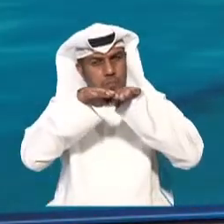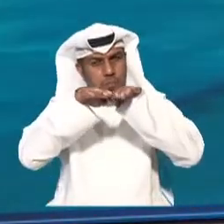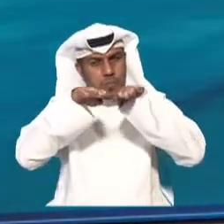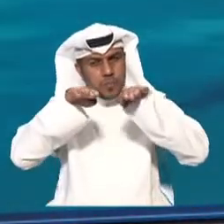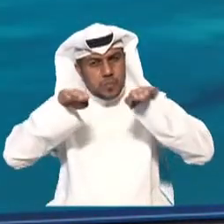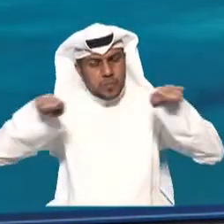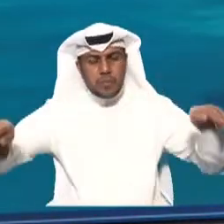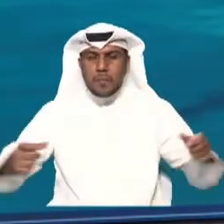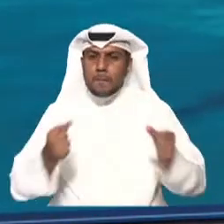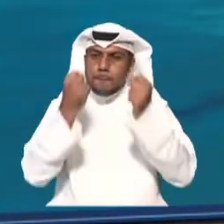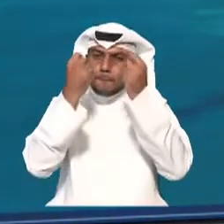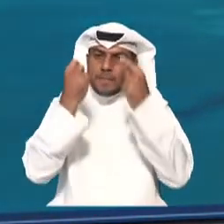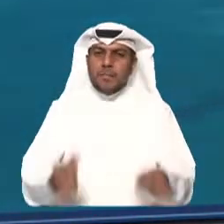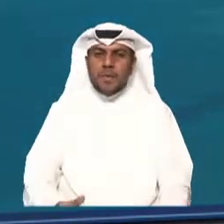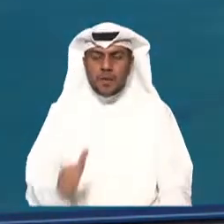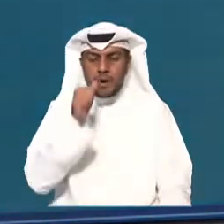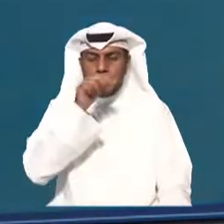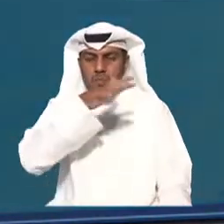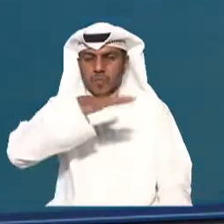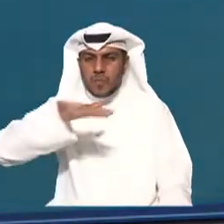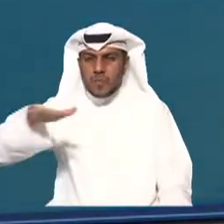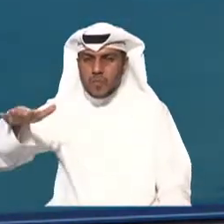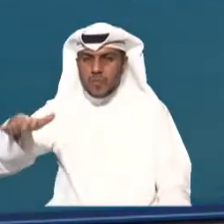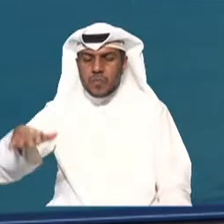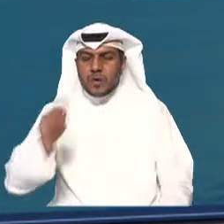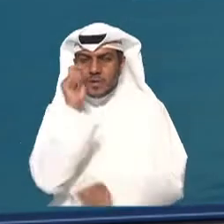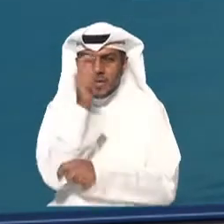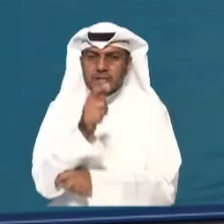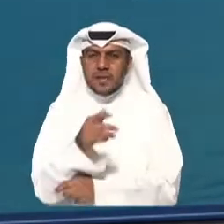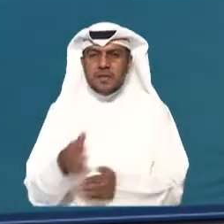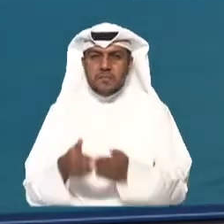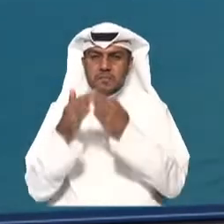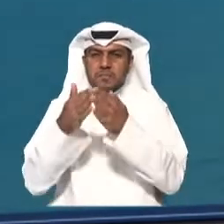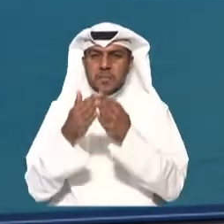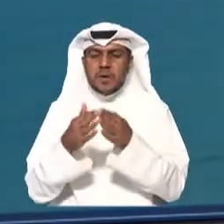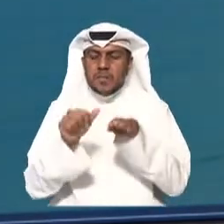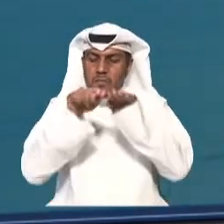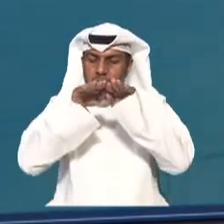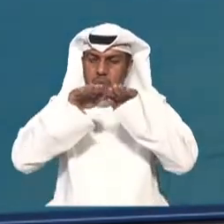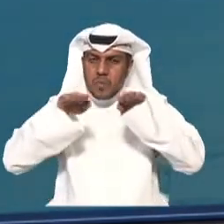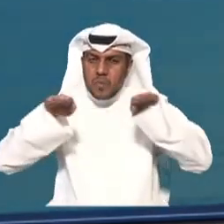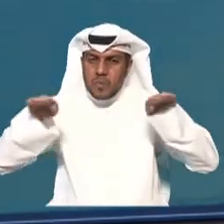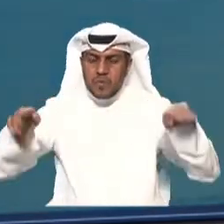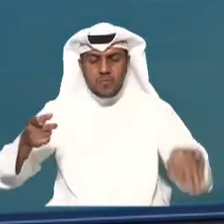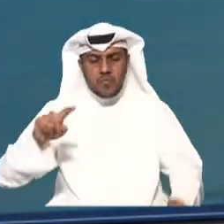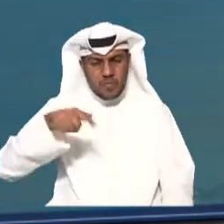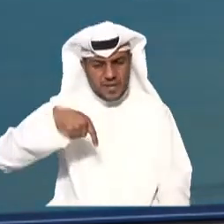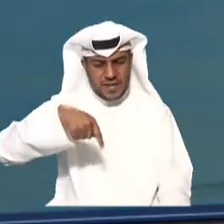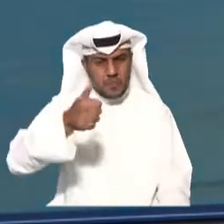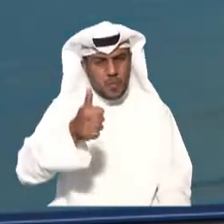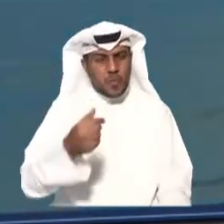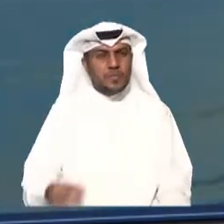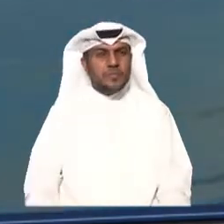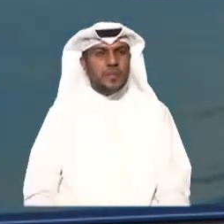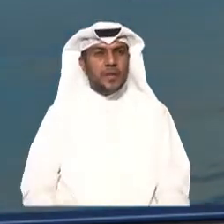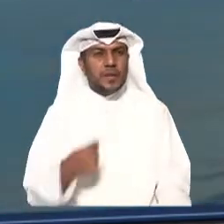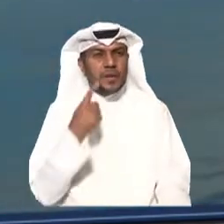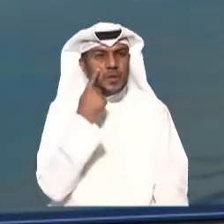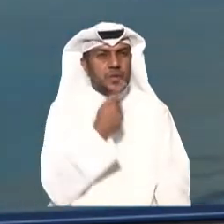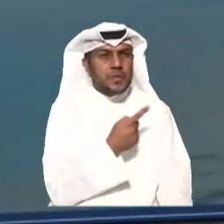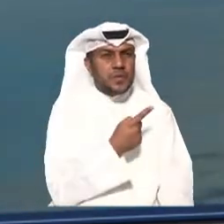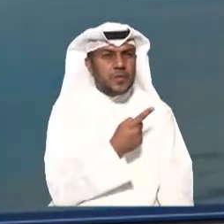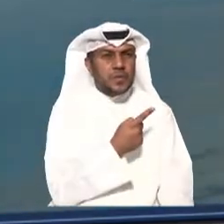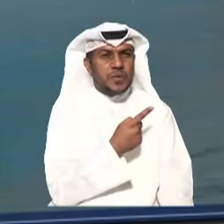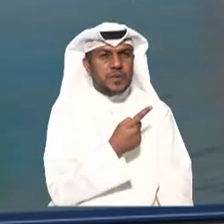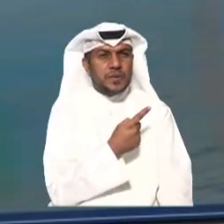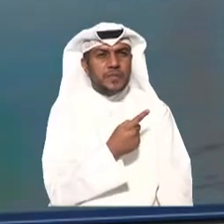لممارسة أي نشاط بحري. المواقيت بإذن الله على حسب التوقيت المحلي مدينة الكويت، موعد أذان الفجر في الساعة 3:16، موعد شروق